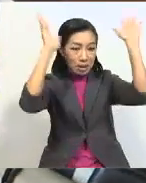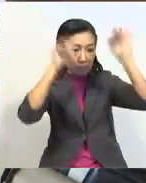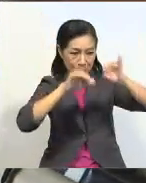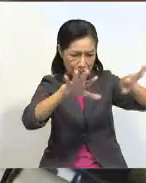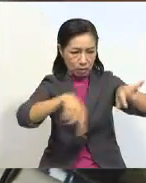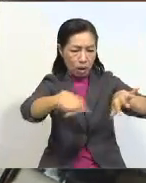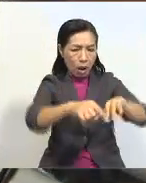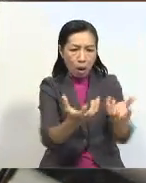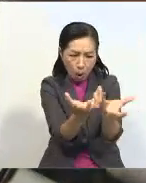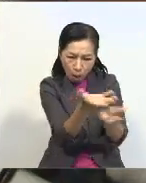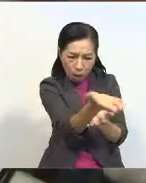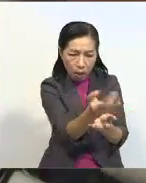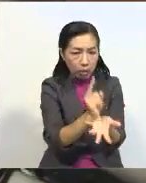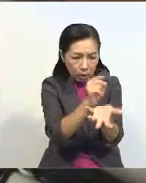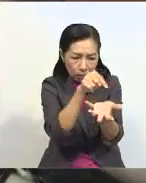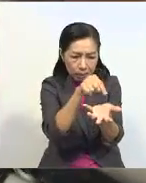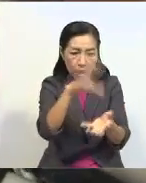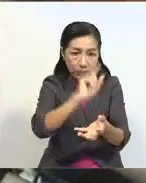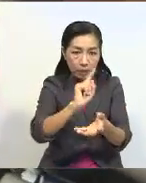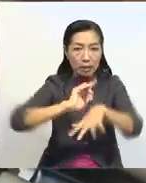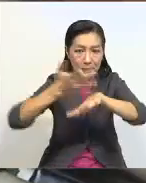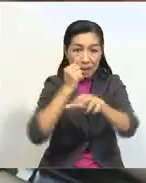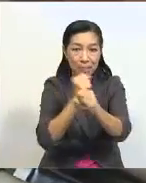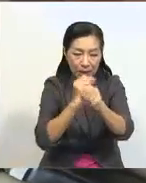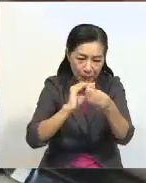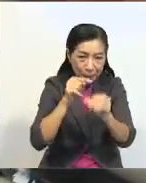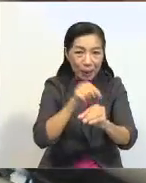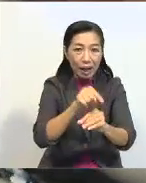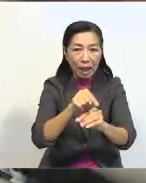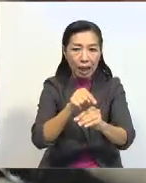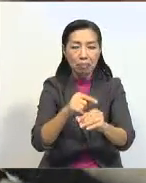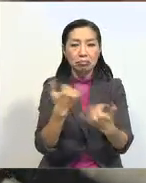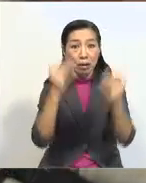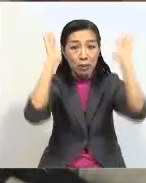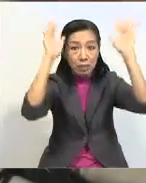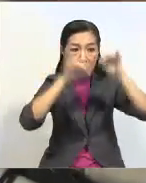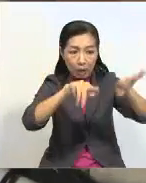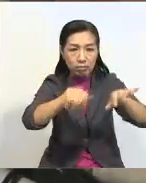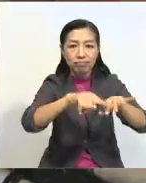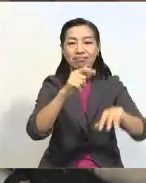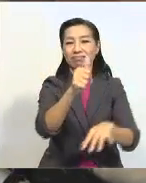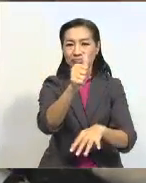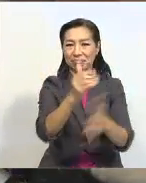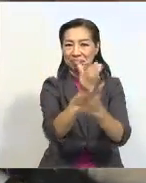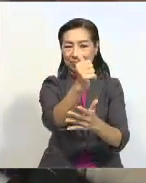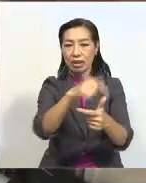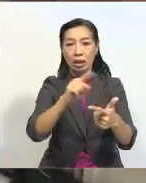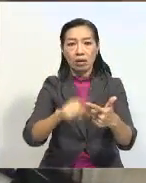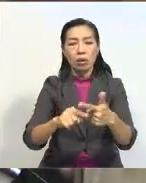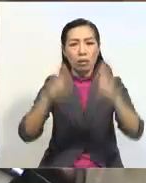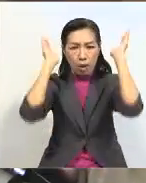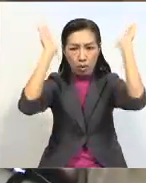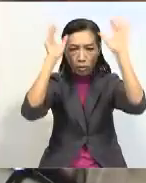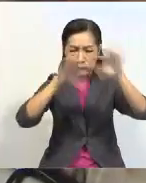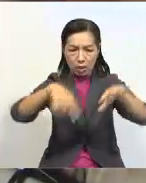ยเราก็เน้นในเรื่องของทำจากวัสดุธรรมชาติแล้วก็สิ่งที่ย่อยสลายได้นะคะอีกประการหนึ่งเรามีการรณรงค์ให้มี